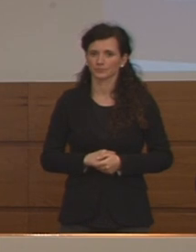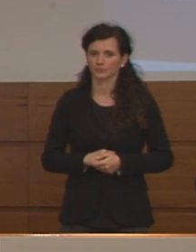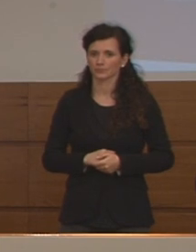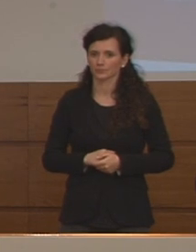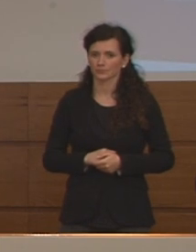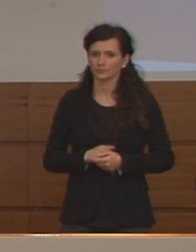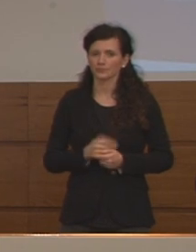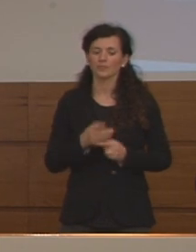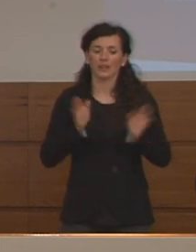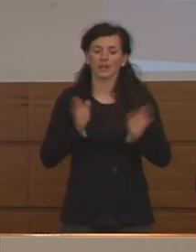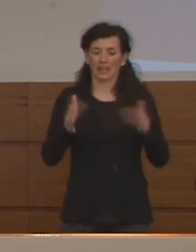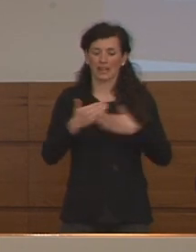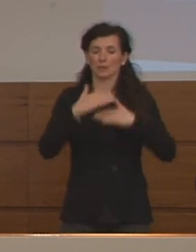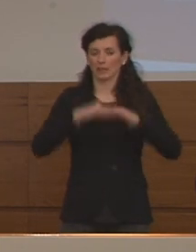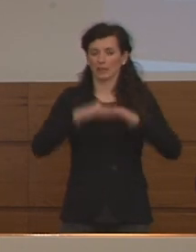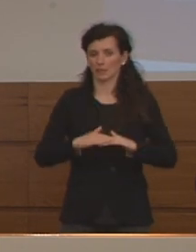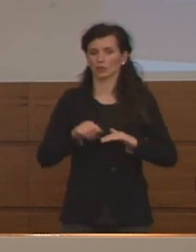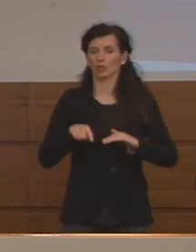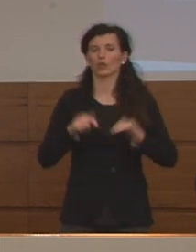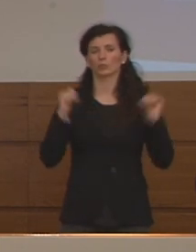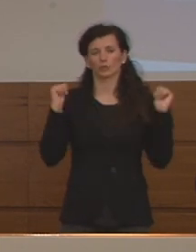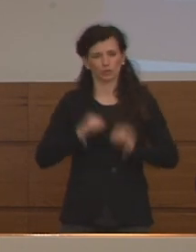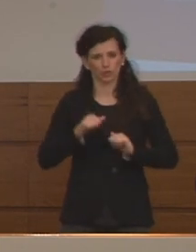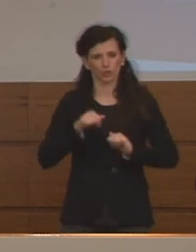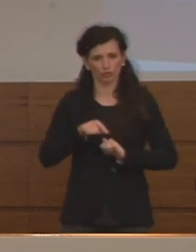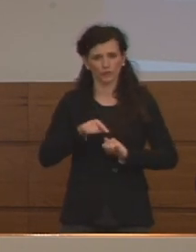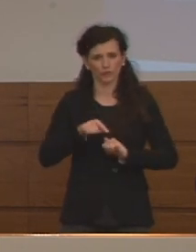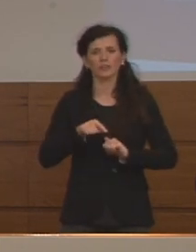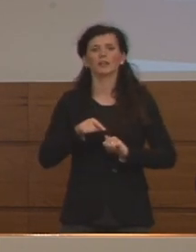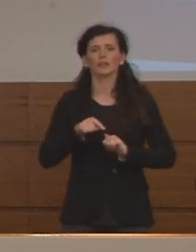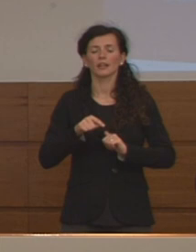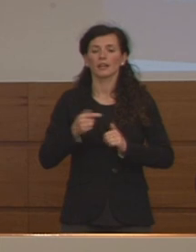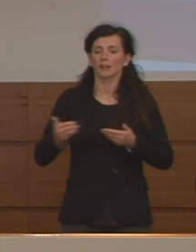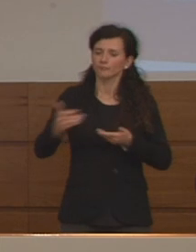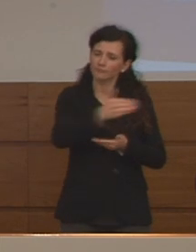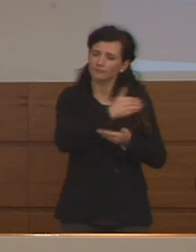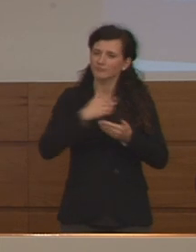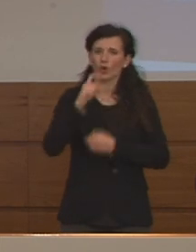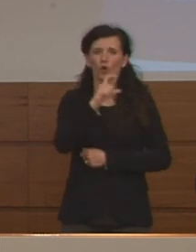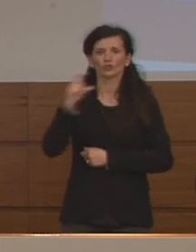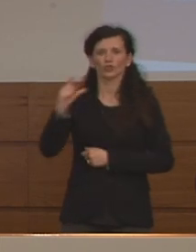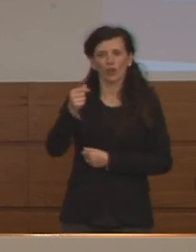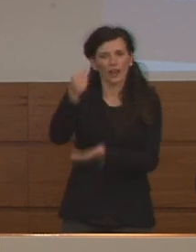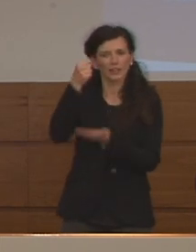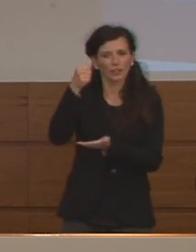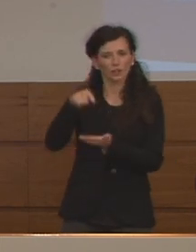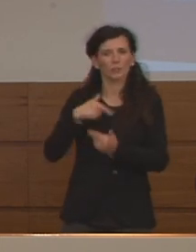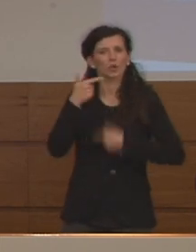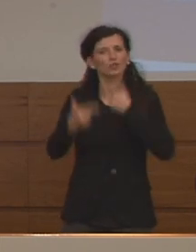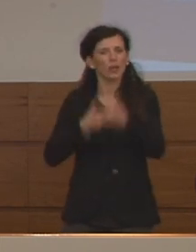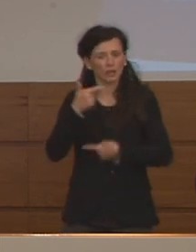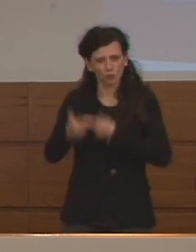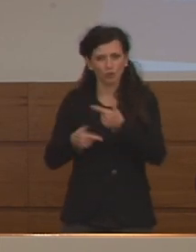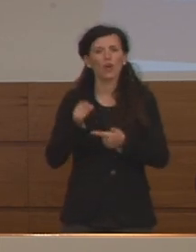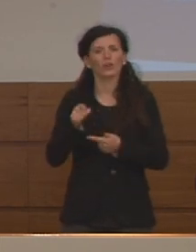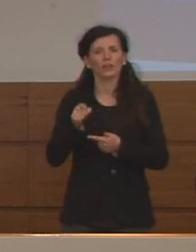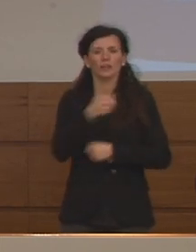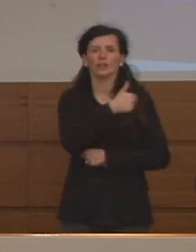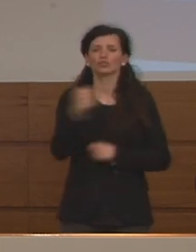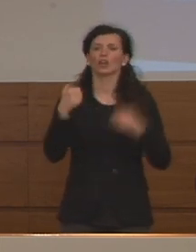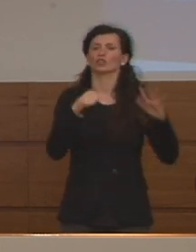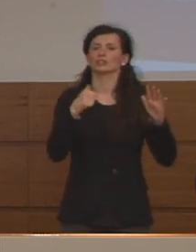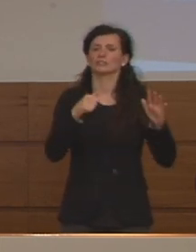somme raccolte dal dipartimento il totale delle somme raccolte sul conto corrente del dipartimento della protezione civile di